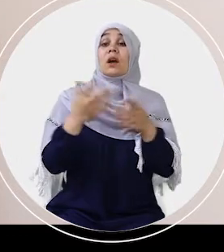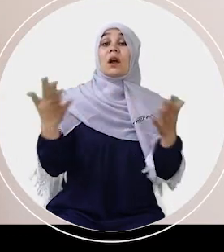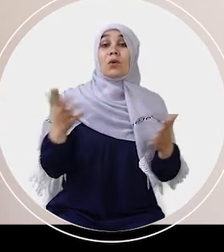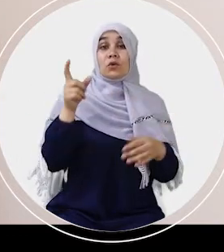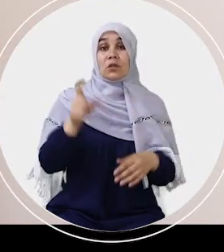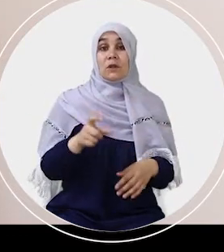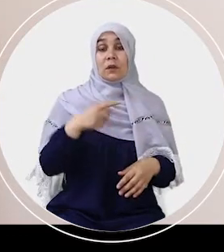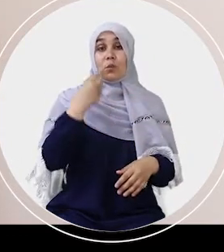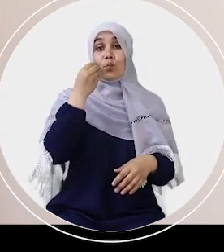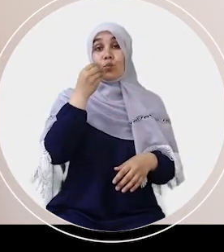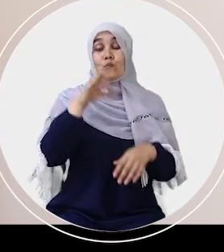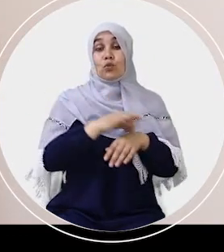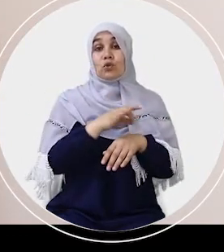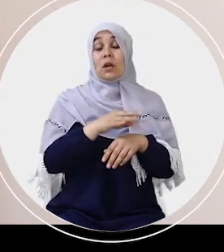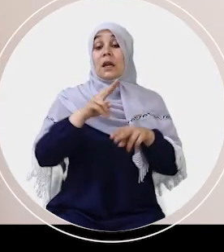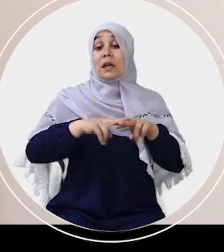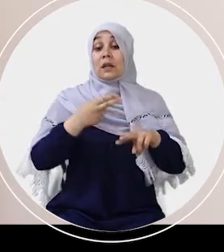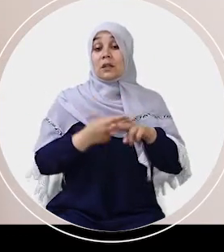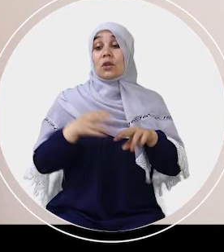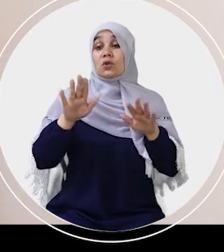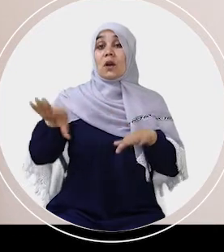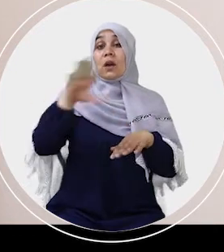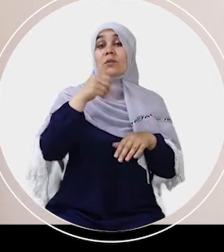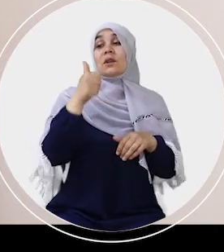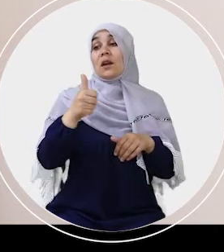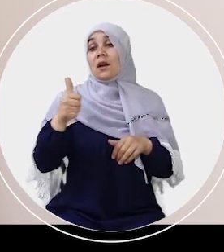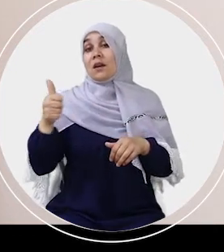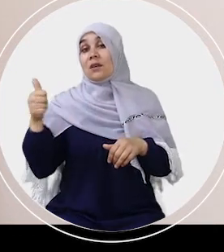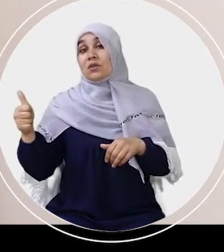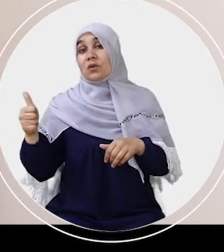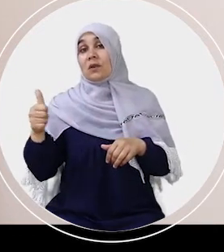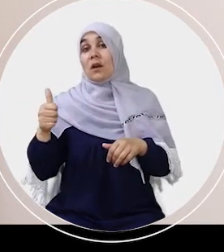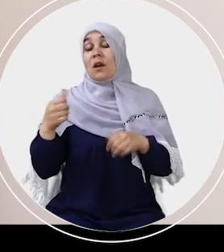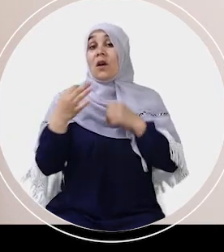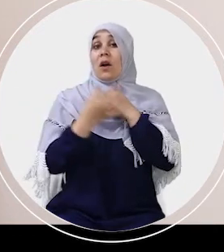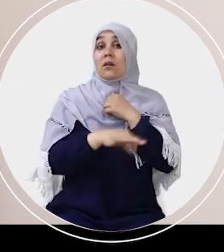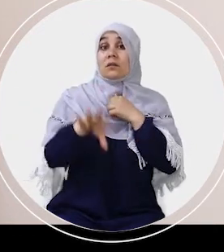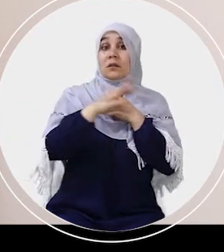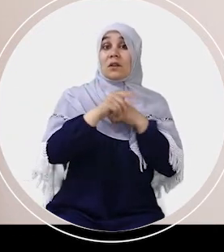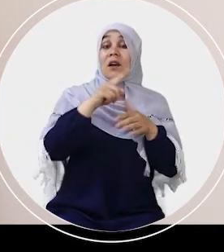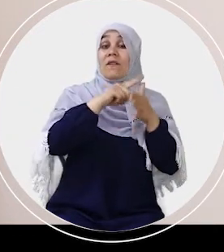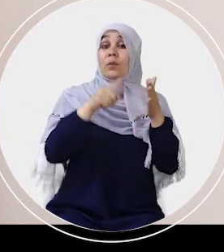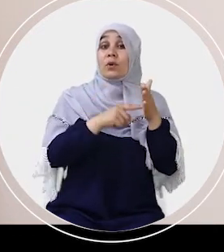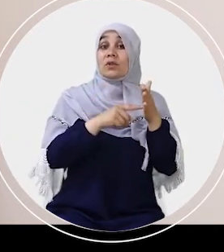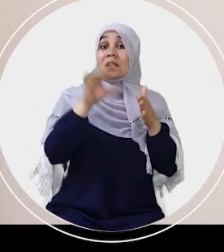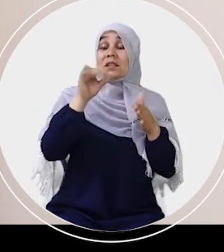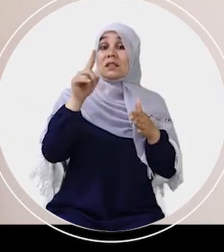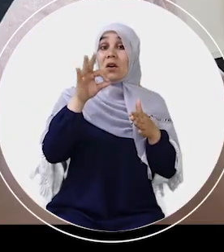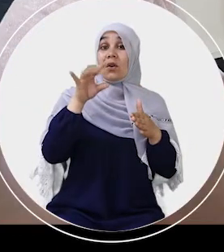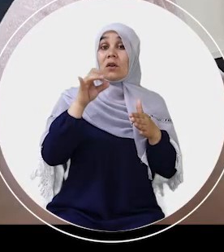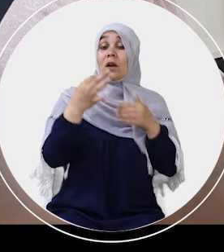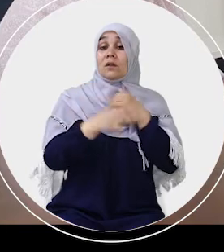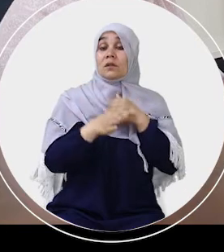inson? Mana bu joyda ham hamma yaxshi inson degandi, lekin izohini agar har bir savoldan keyin o'zi izoh bor,